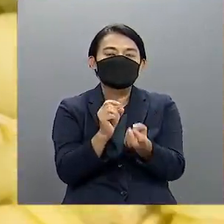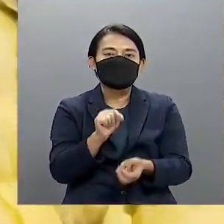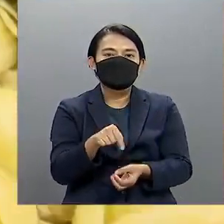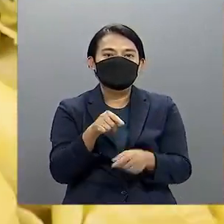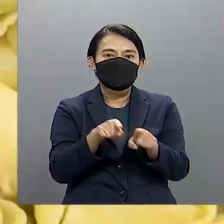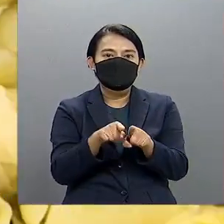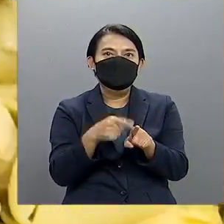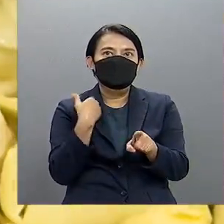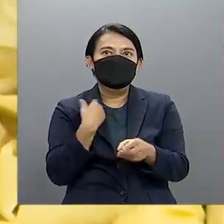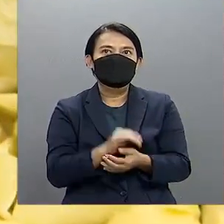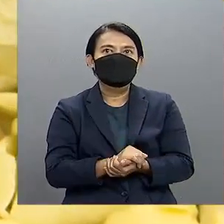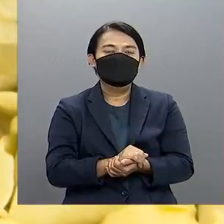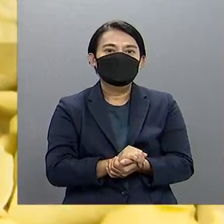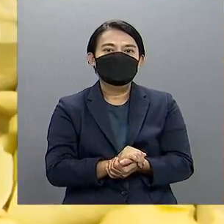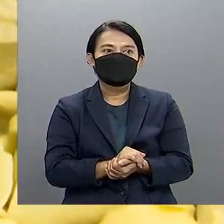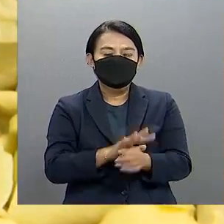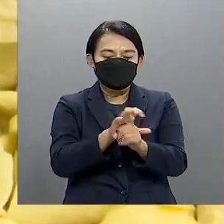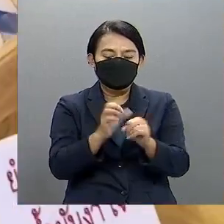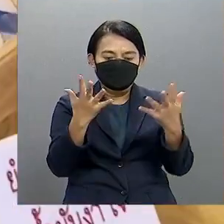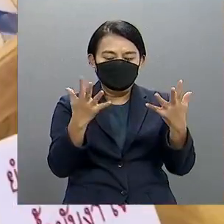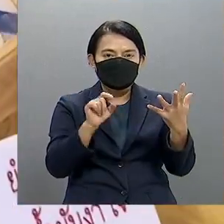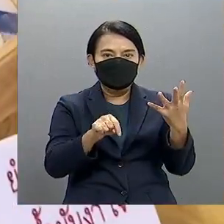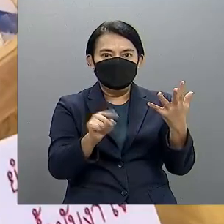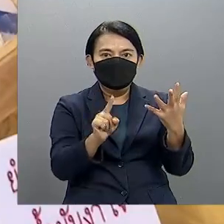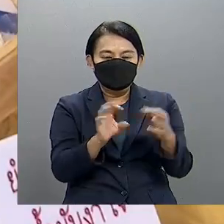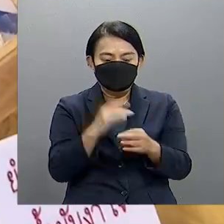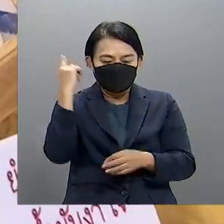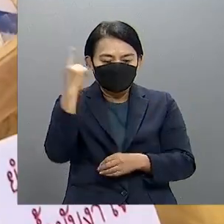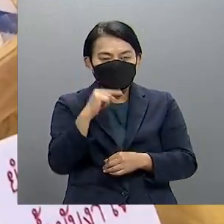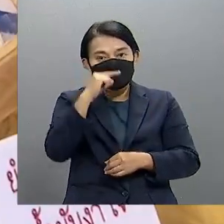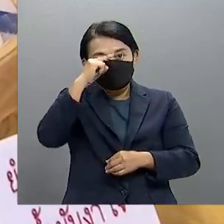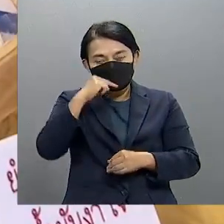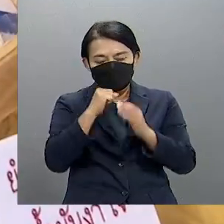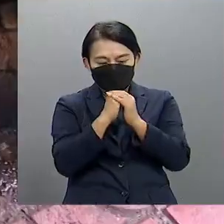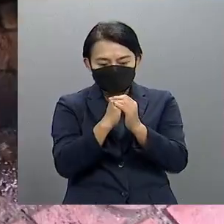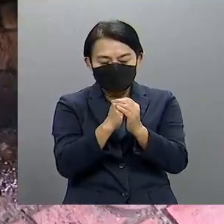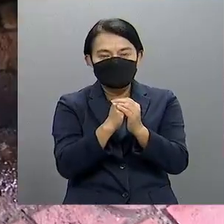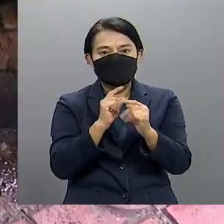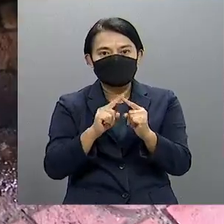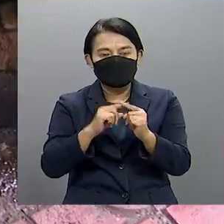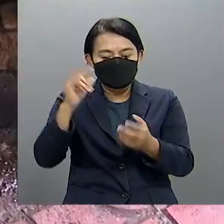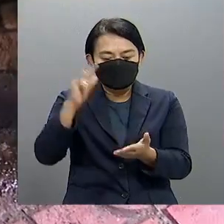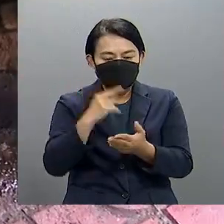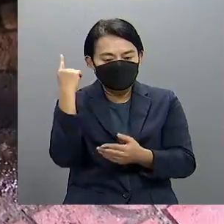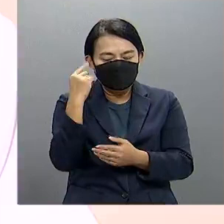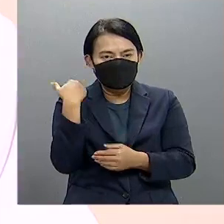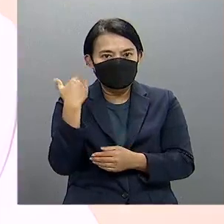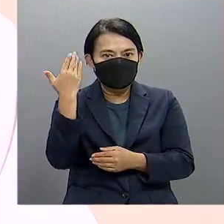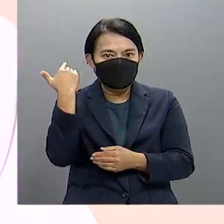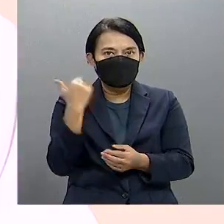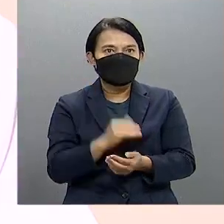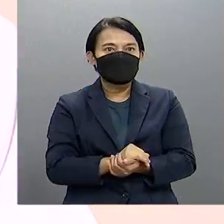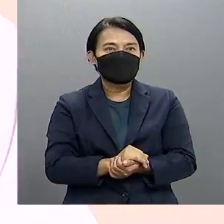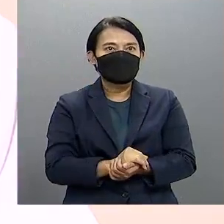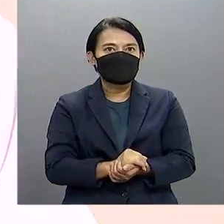วงที่ไม่มีโควิด-19จะมีทั้งนักท่องเที่ยวชาวไทยเชื้อสายจีนแล้วก็คนจีนมาที่นี่ค่ะ ก็ล